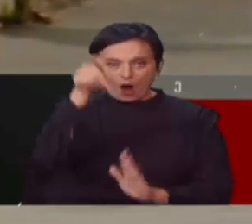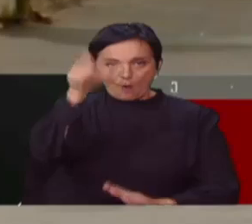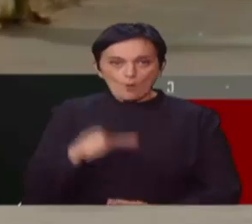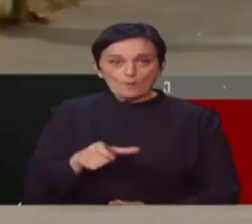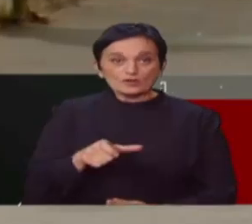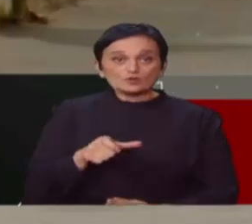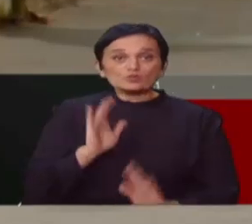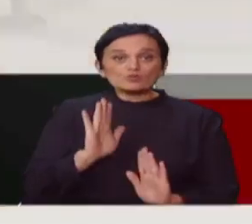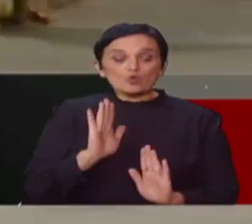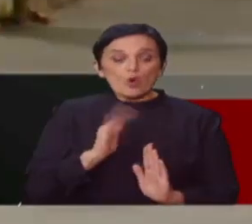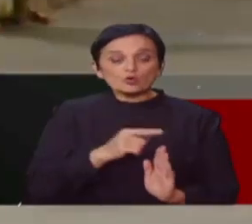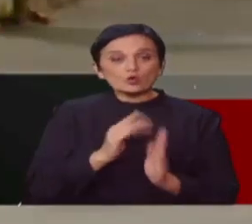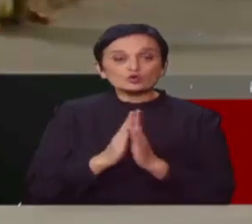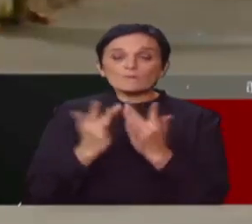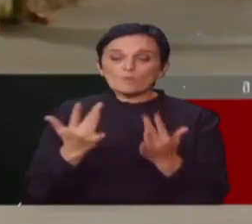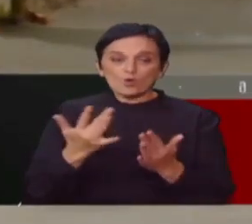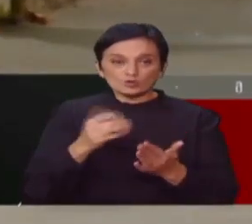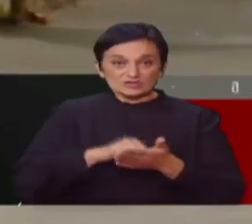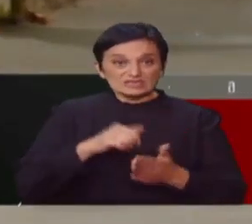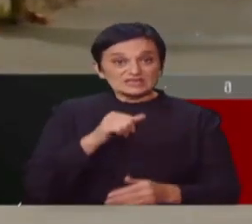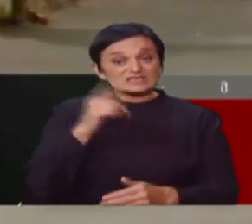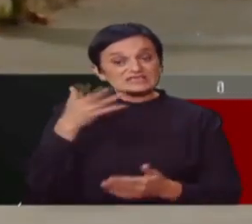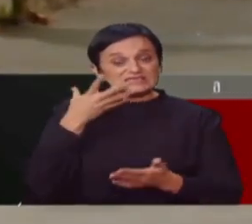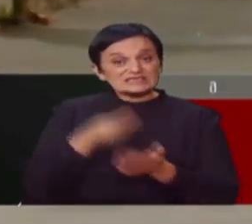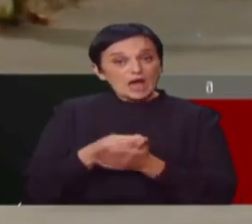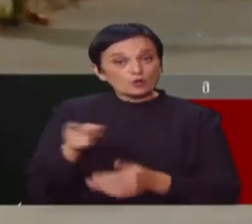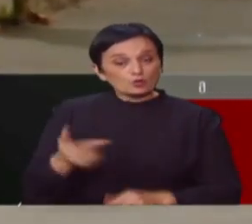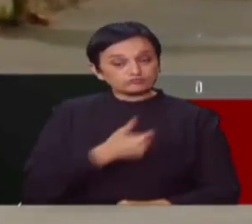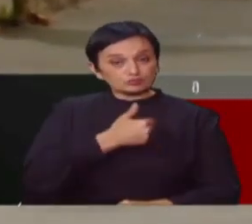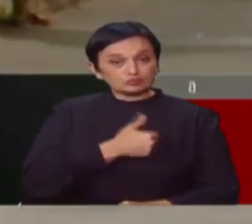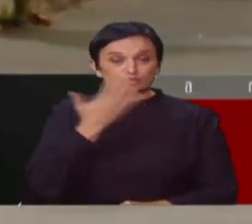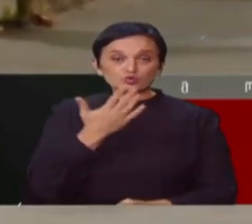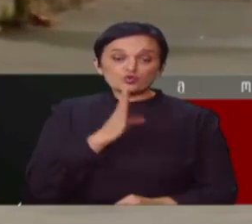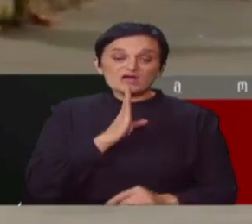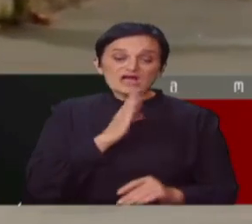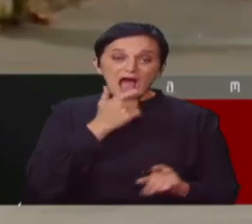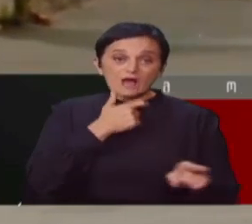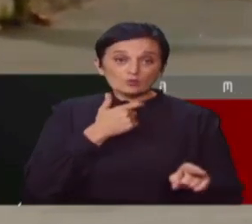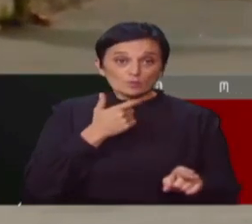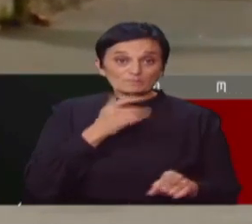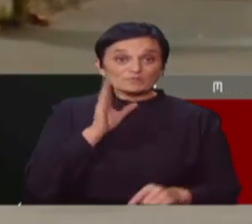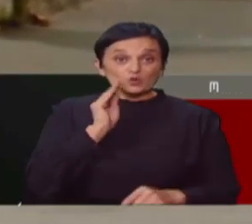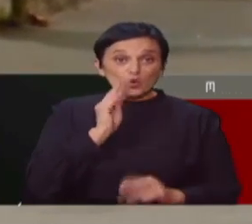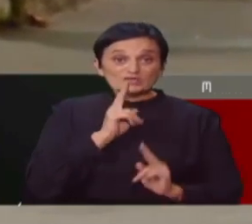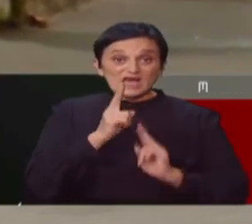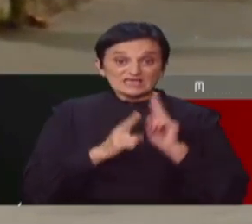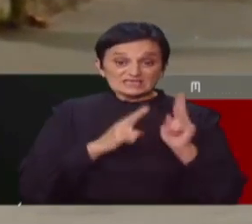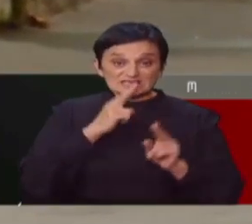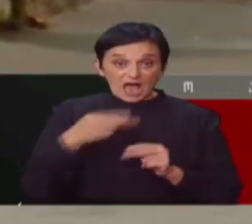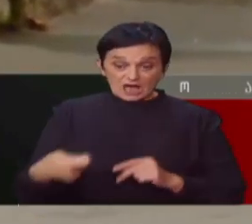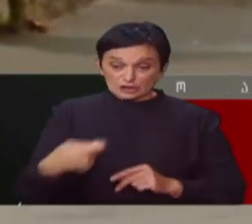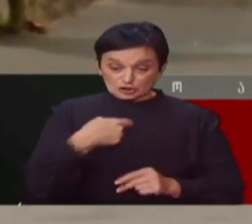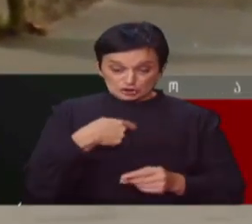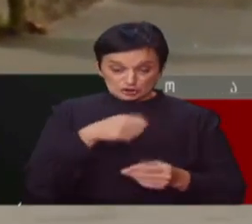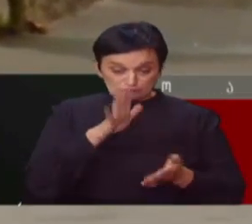მისი მოთხოვნის საფუძველზე. საკუთარი ინიციატივა იყო თუ მოითხოვა ამ ქალბატონმა? აი პირადად თუ მე ოდესაც საჩივარი დამიფიქსირდება,